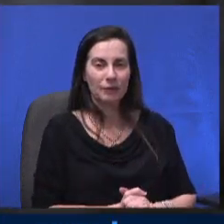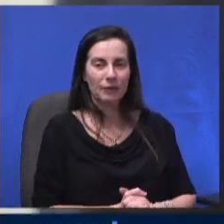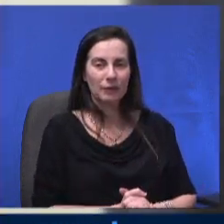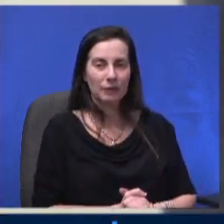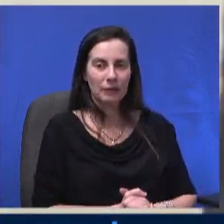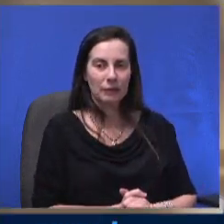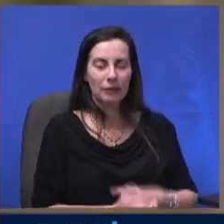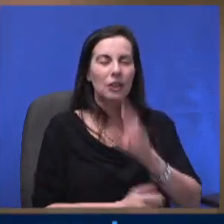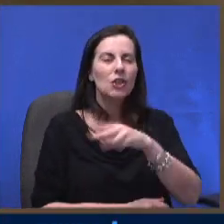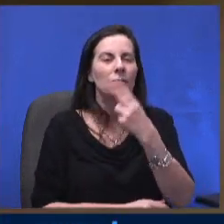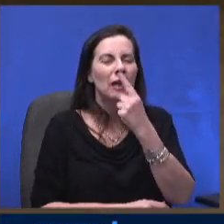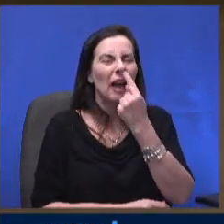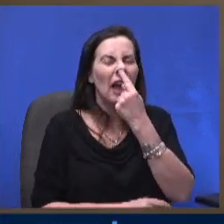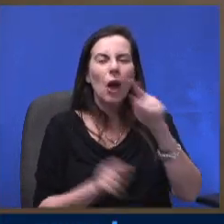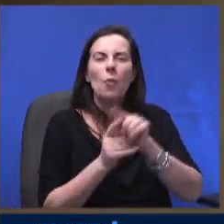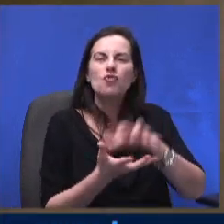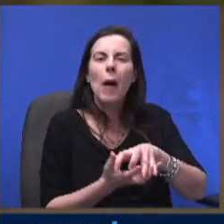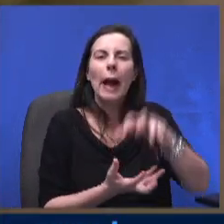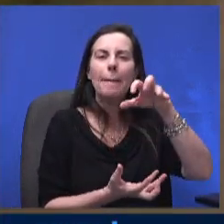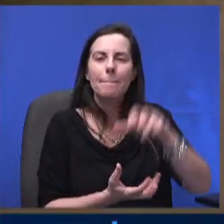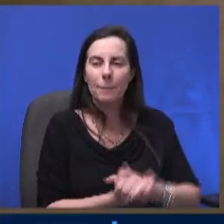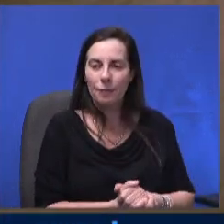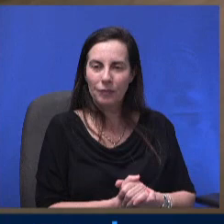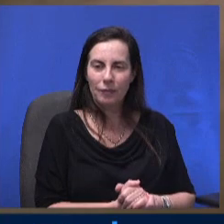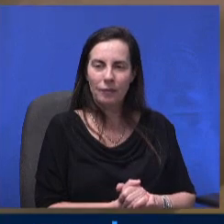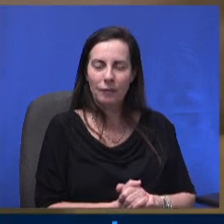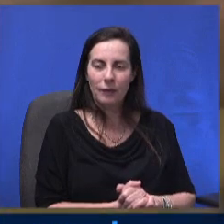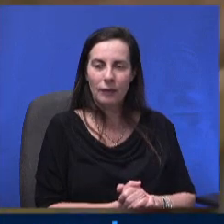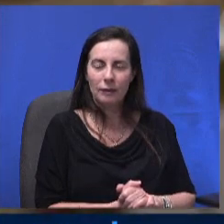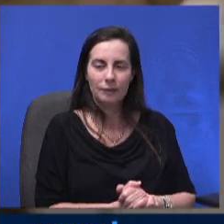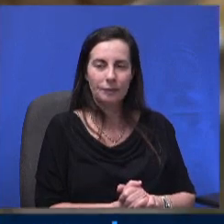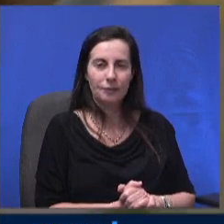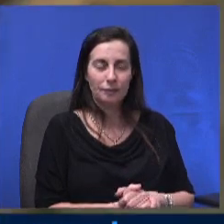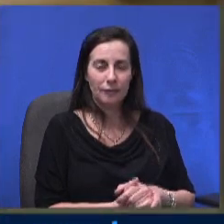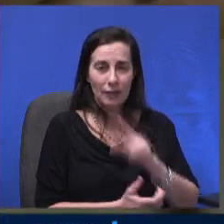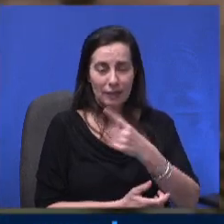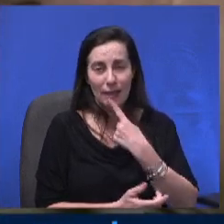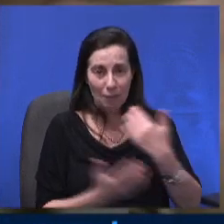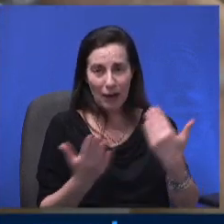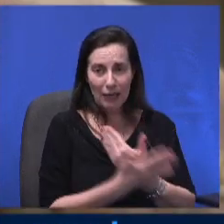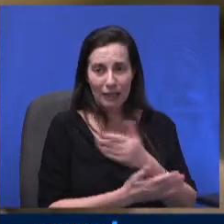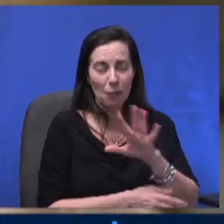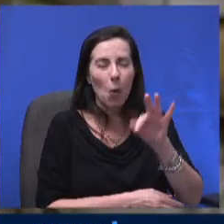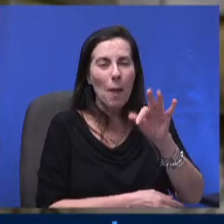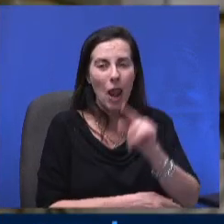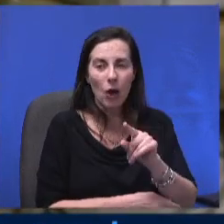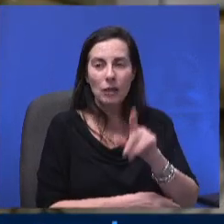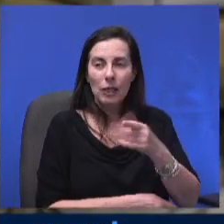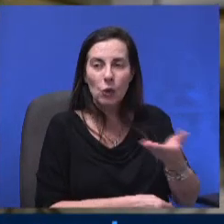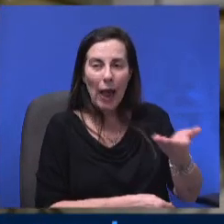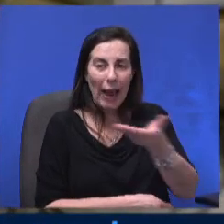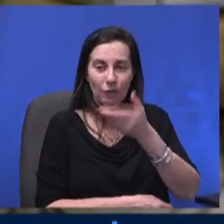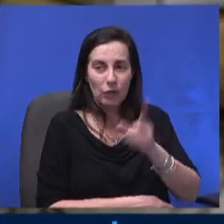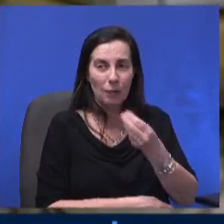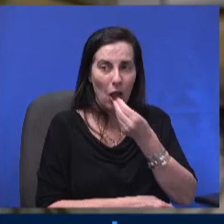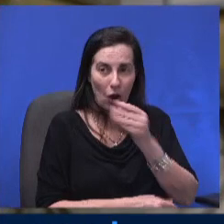של שמרים. ובואי, זה ככה טעמים חדשים. את צריכה, זה מאוד מלוח, זה בעצם אמור להיות רוטב. לא אמורים לאכול את זה ממש ככה. אולי מספיק